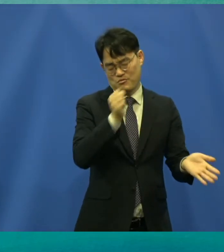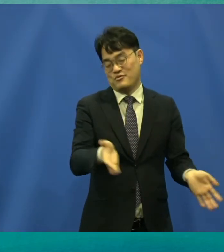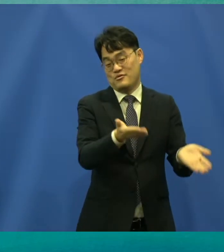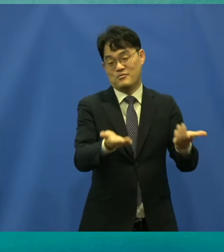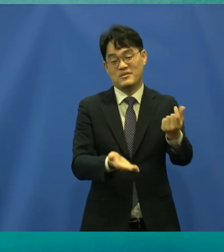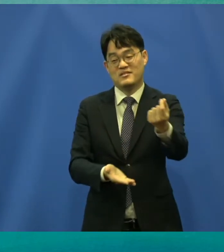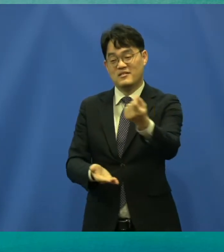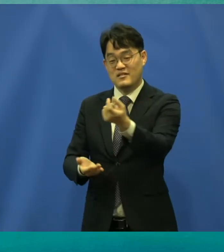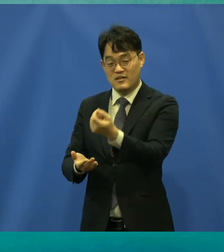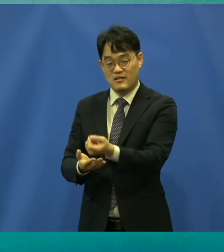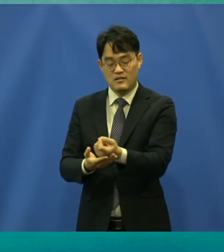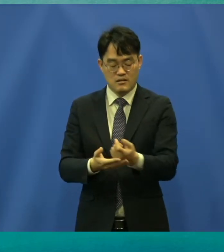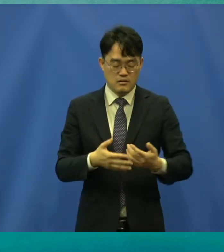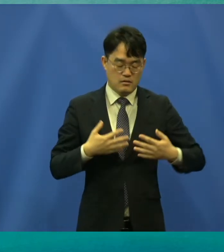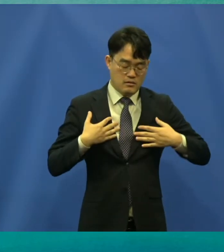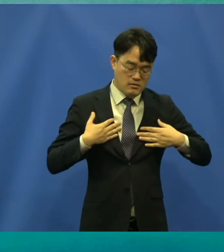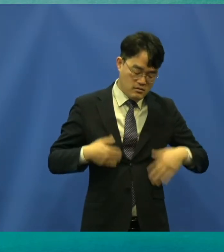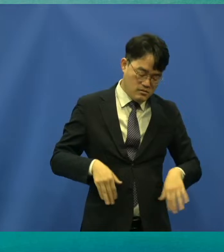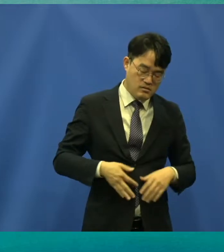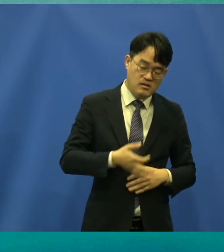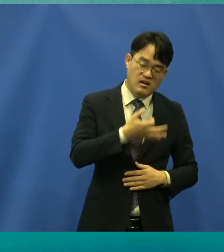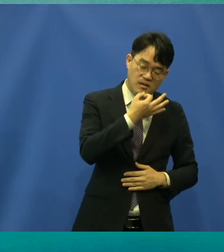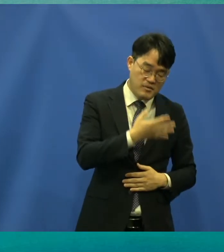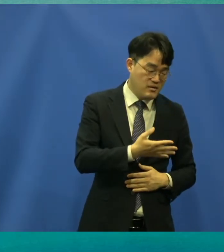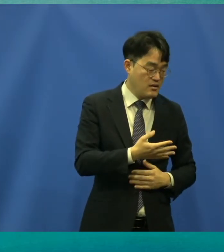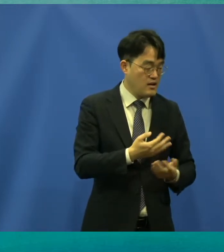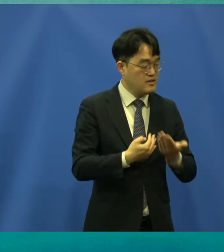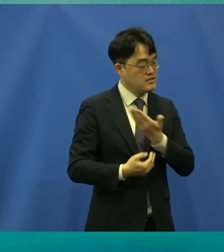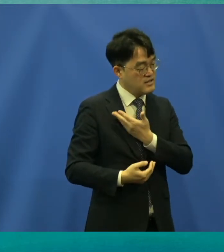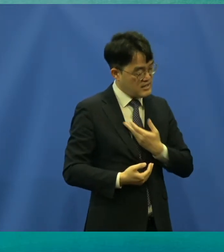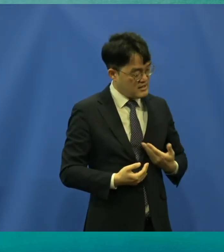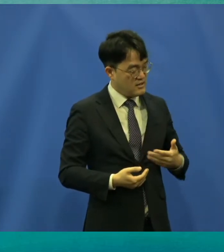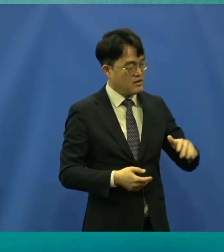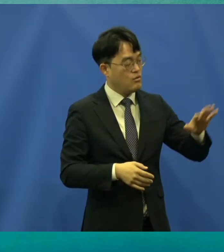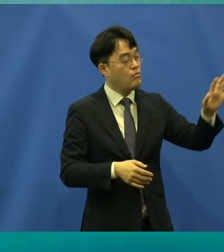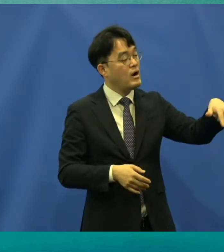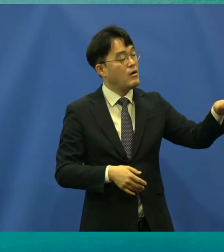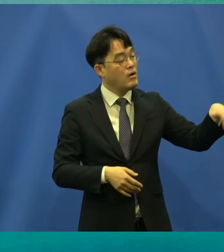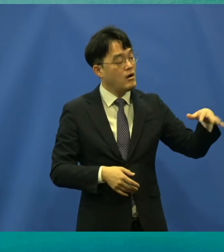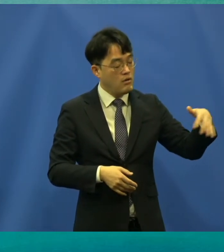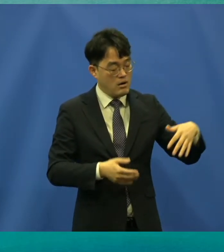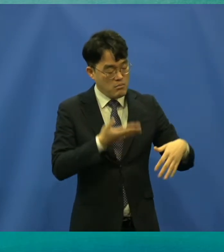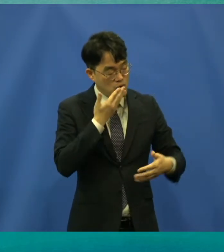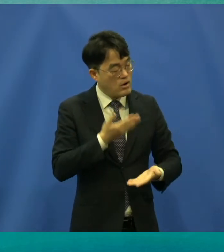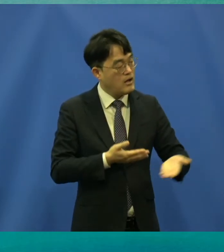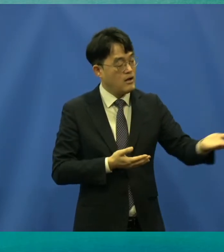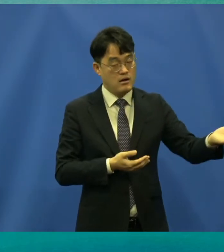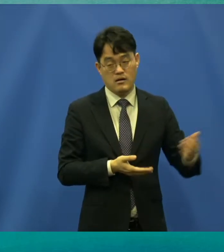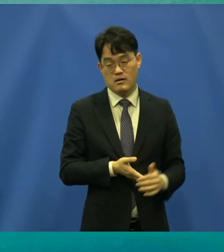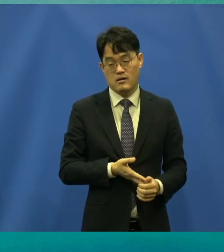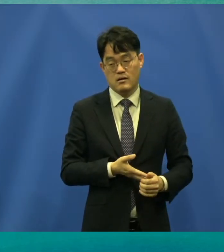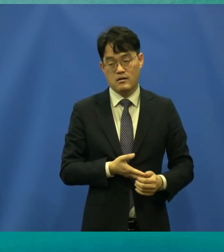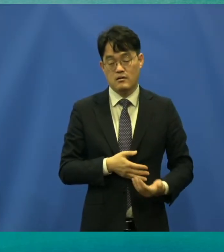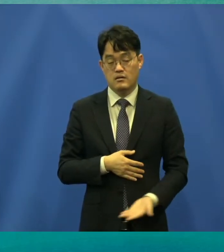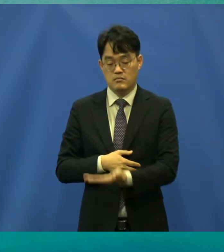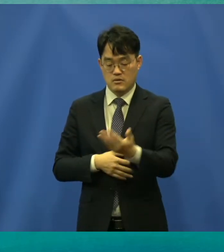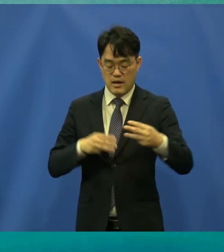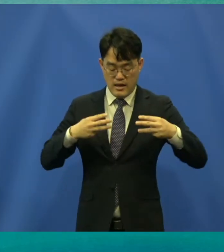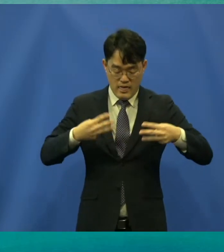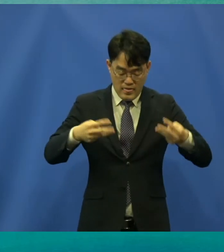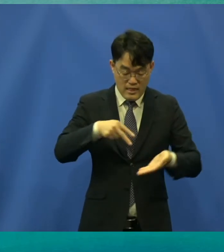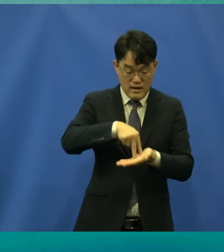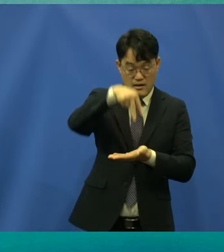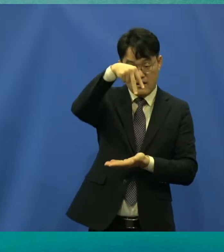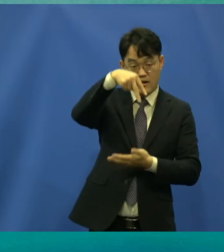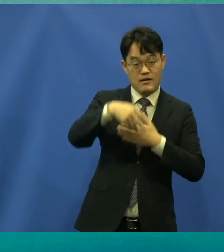엘리야도 지쳐 로뎀 나무 아래에 죽기를 구할 때 하나님의 사자가 떡과 물을 주어 먹게 합니다. 이게